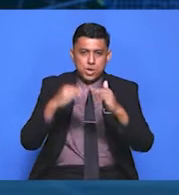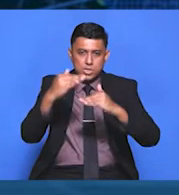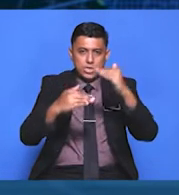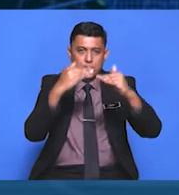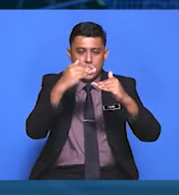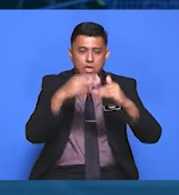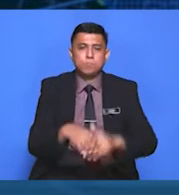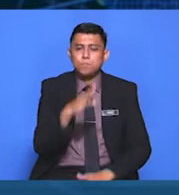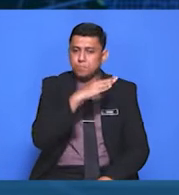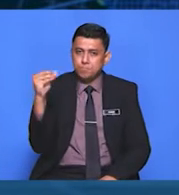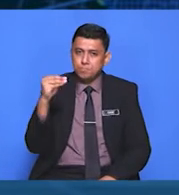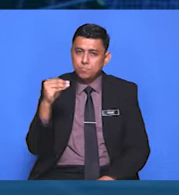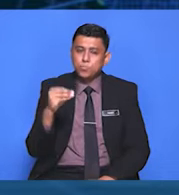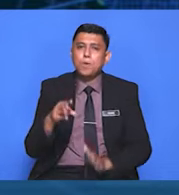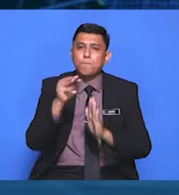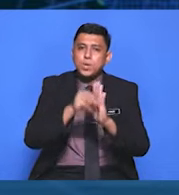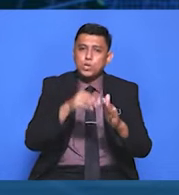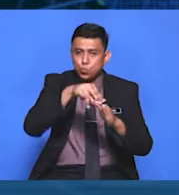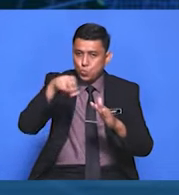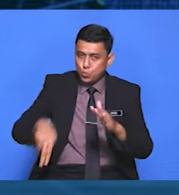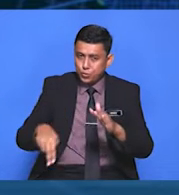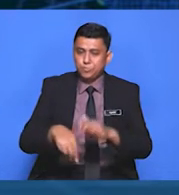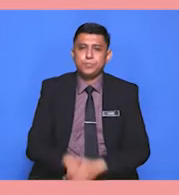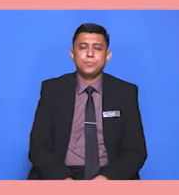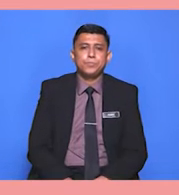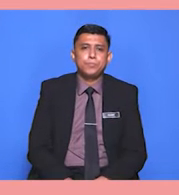meningkat dan menurun.